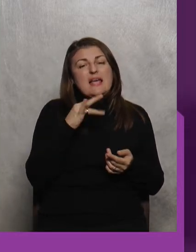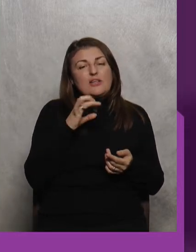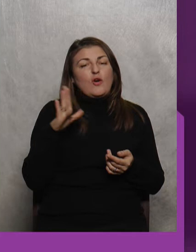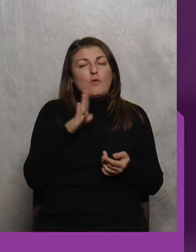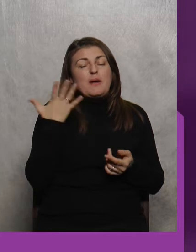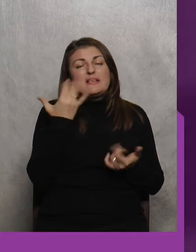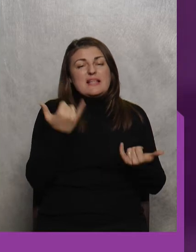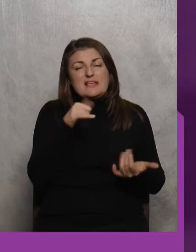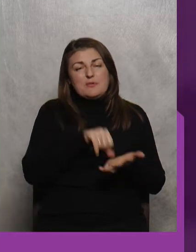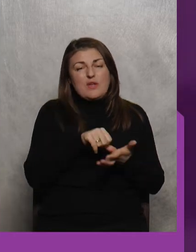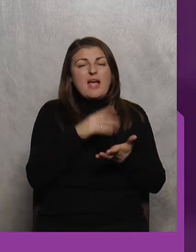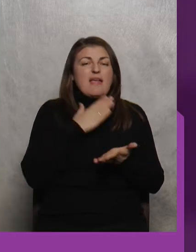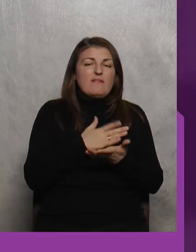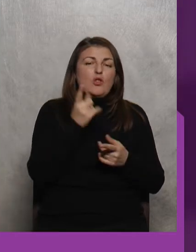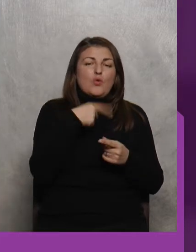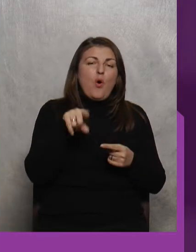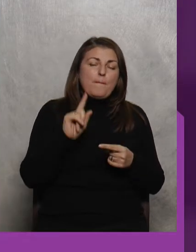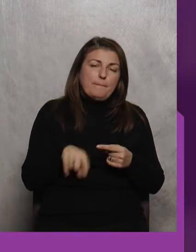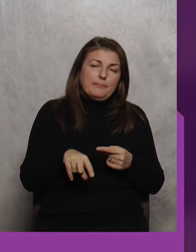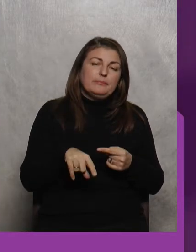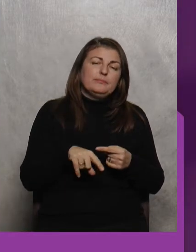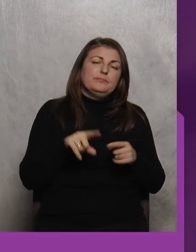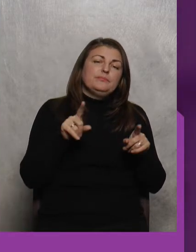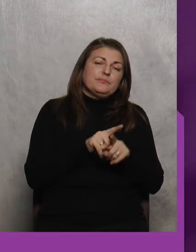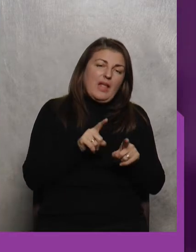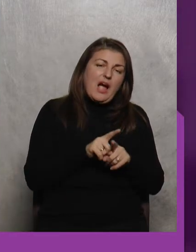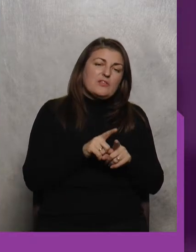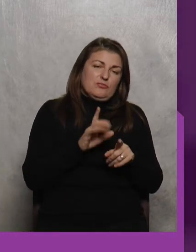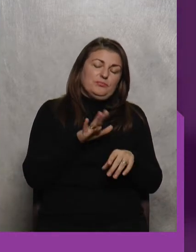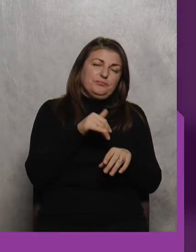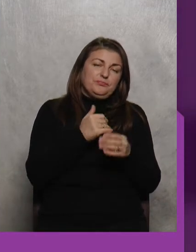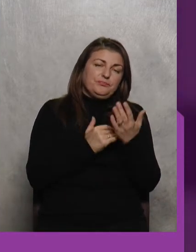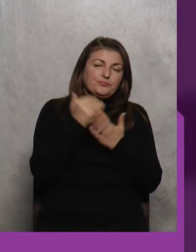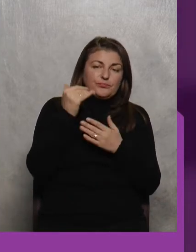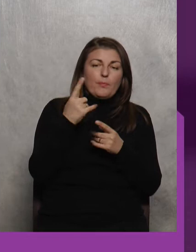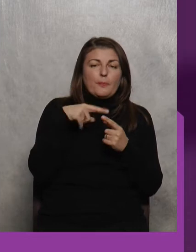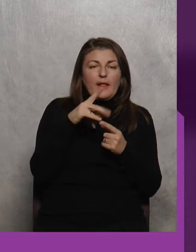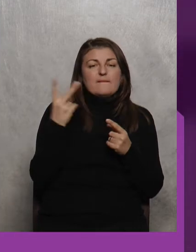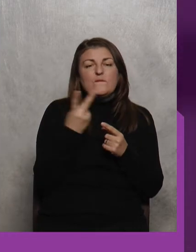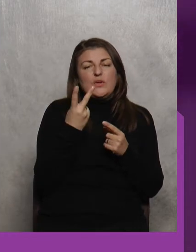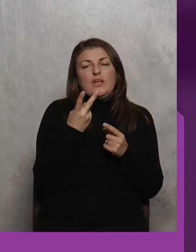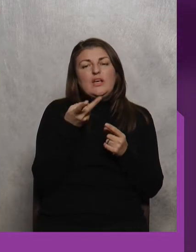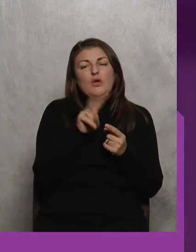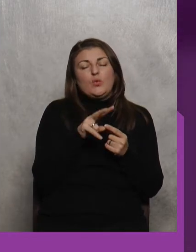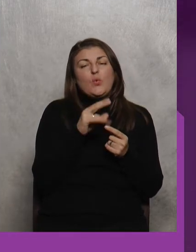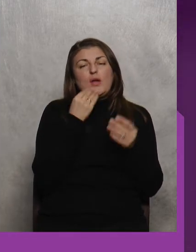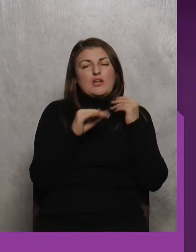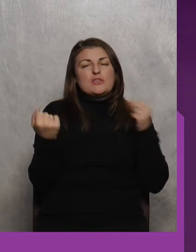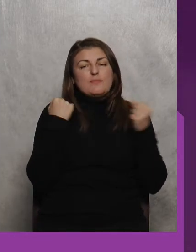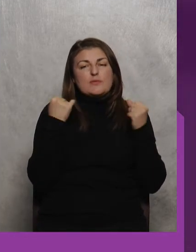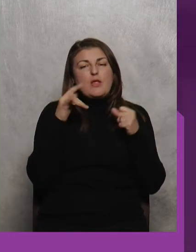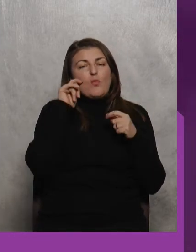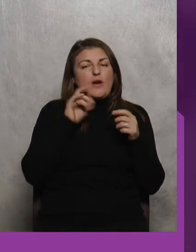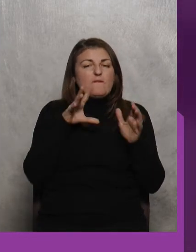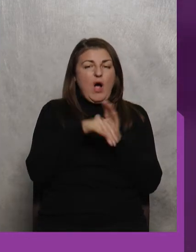зараз представляє, являється номером також провідним в двійку кращих спортсменів України входить.